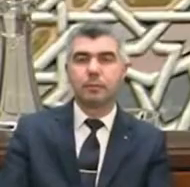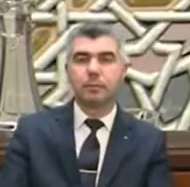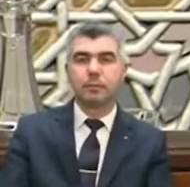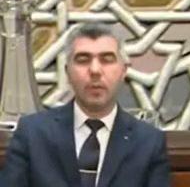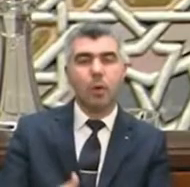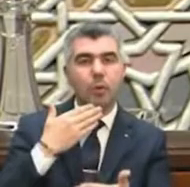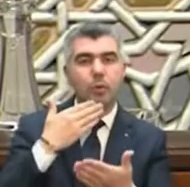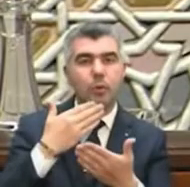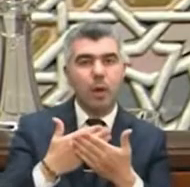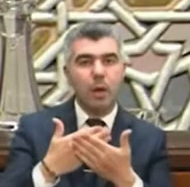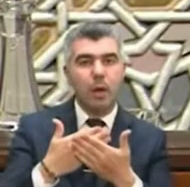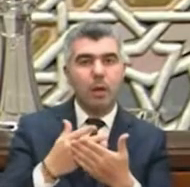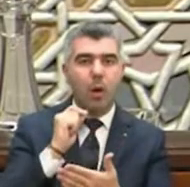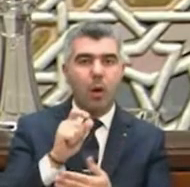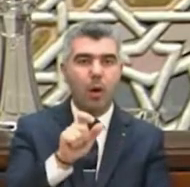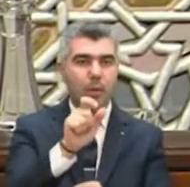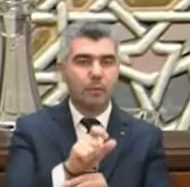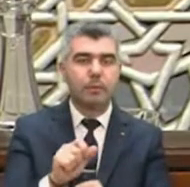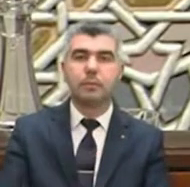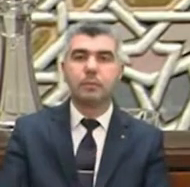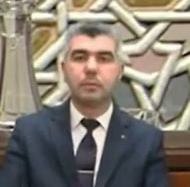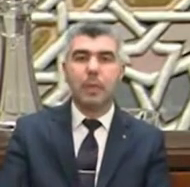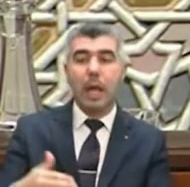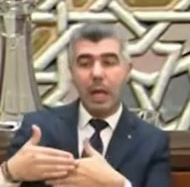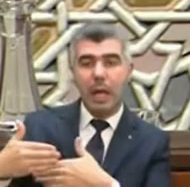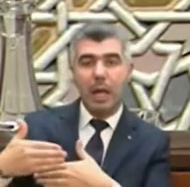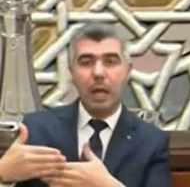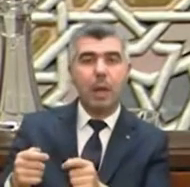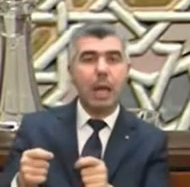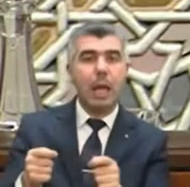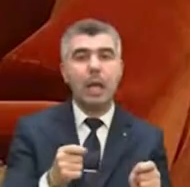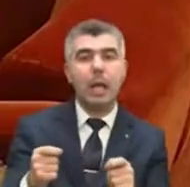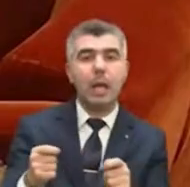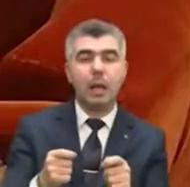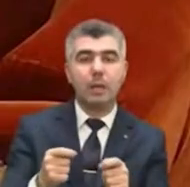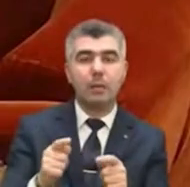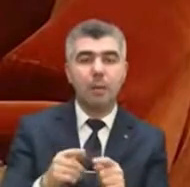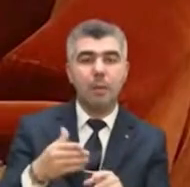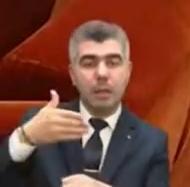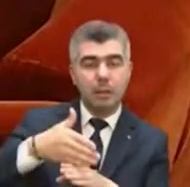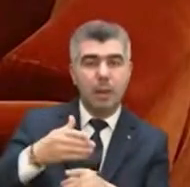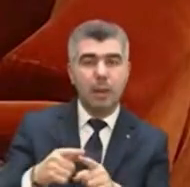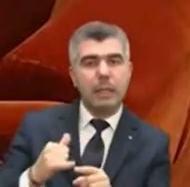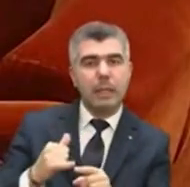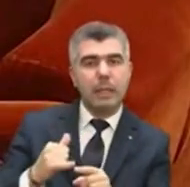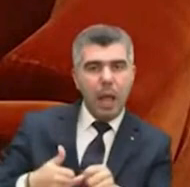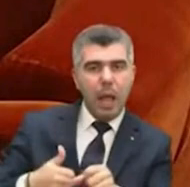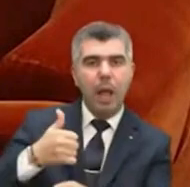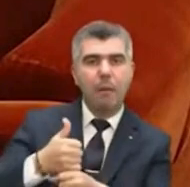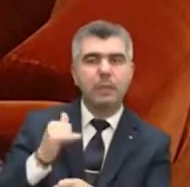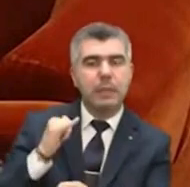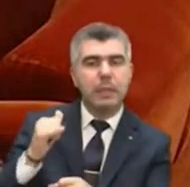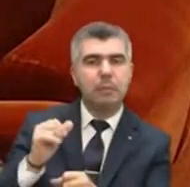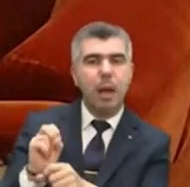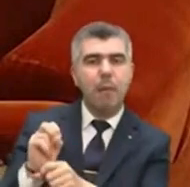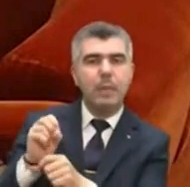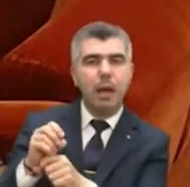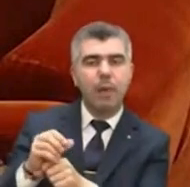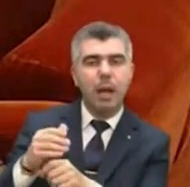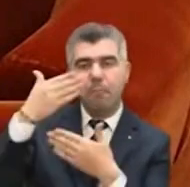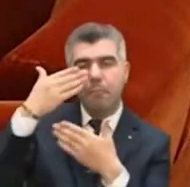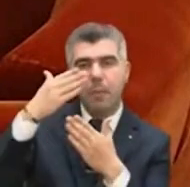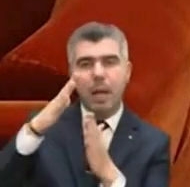شكرا سيد النائب المحترم. مناسبة عيد الأضحى المبارك كل سنة تعرف ارتفاع مهم في تنقلات المواطنين بين المدن وإقبال